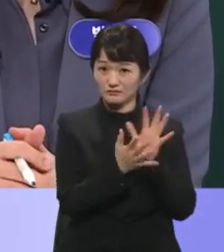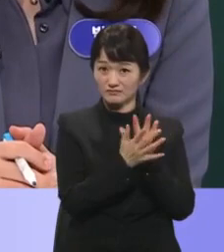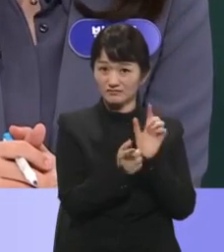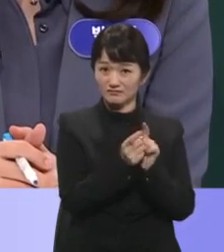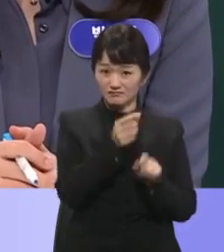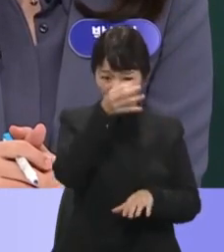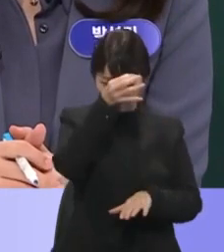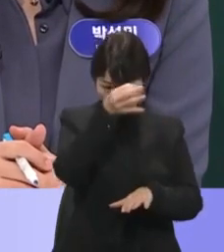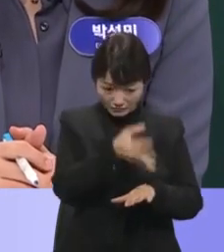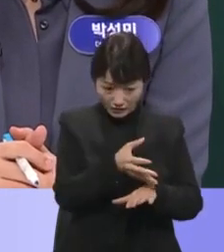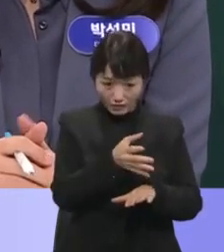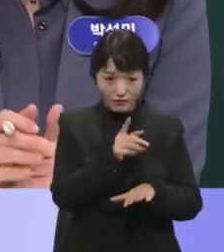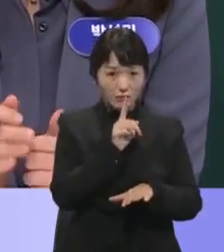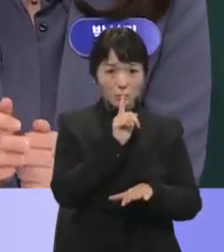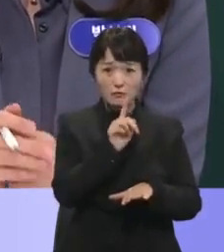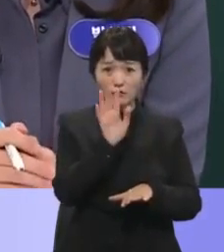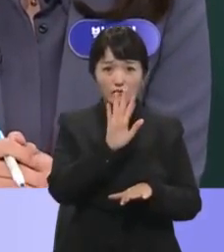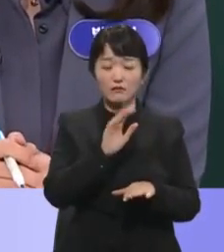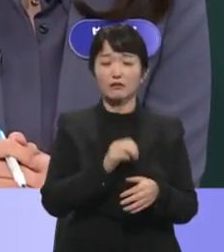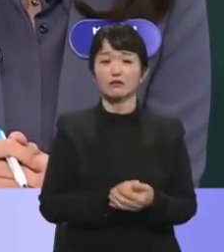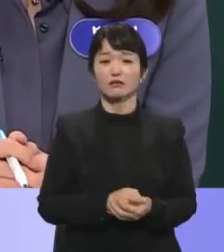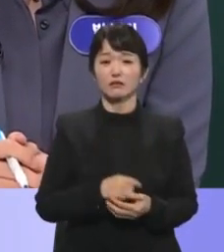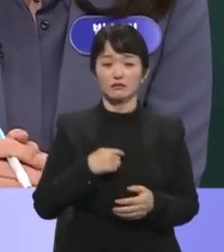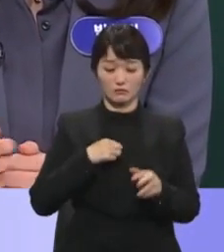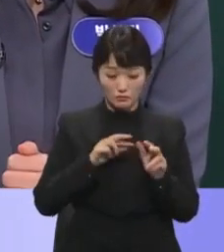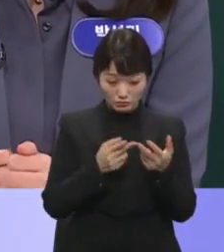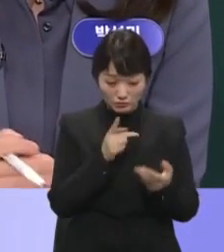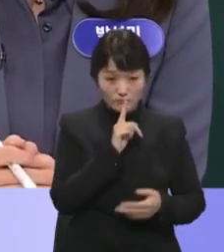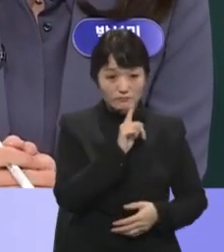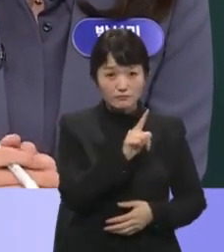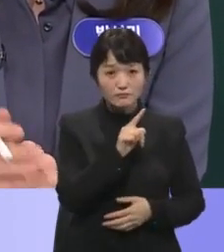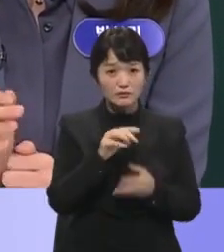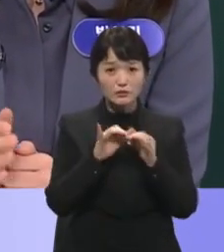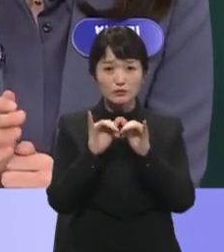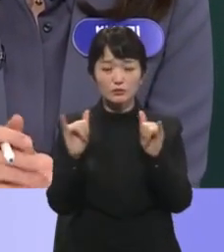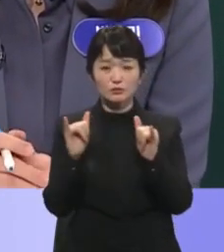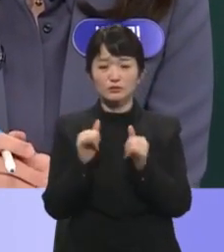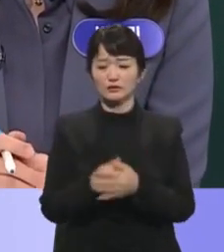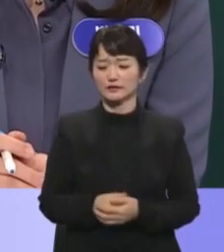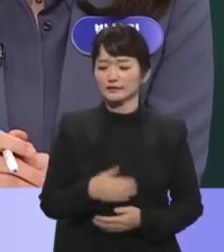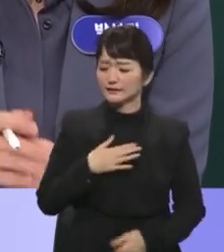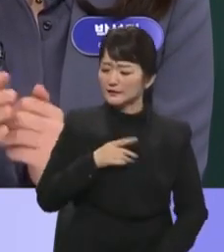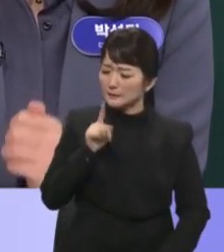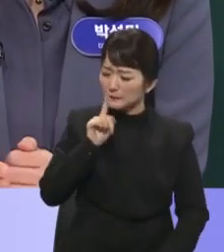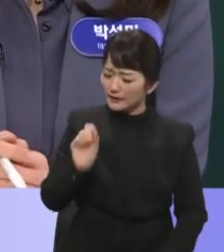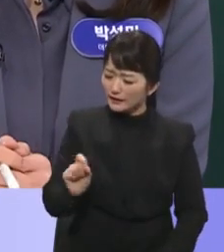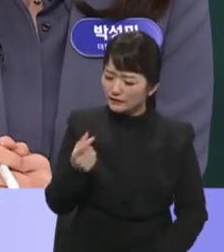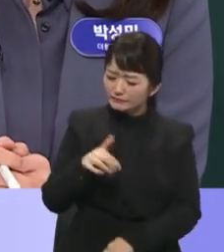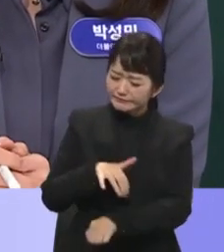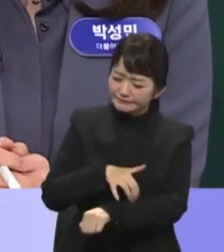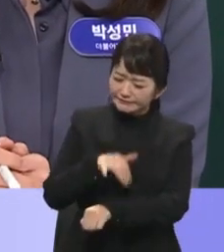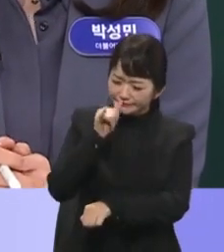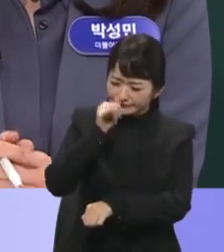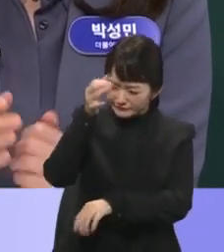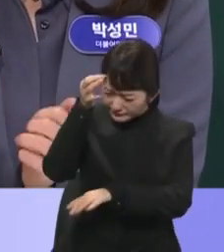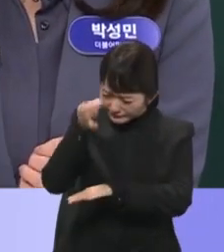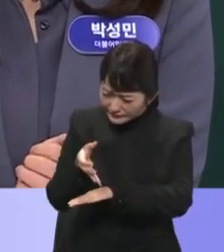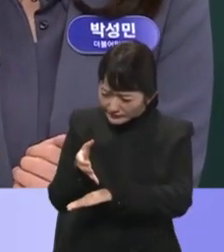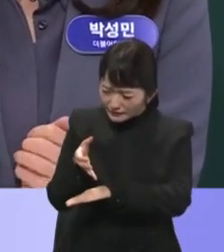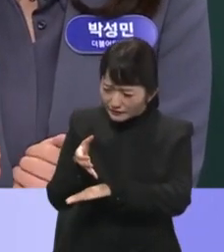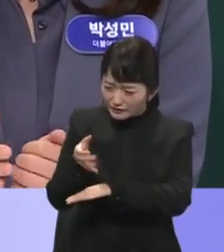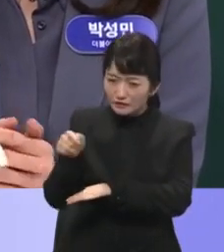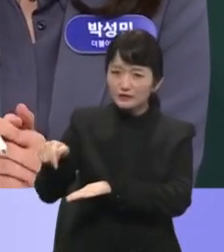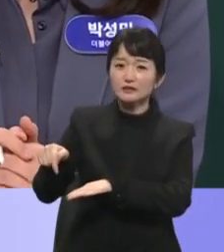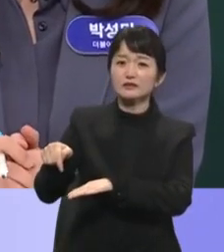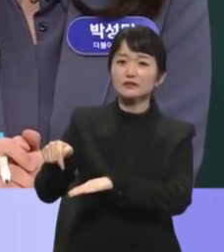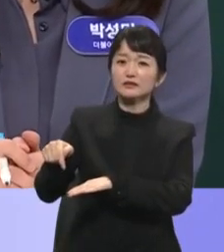안 하신 상황이잖아요 그러니까 본인 발언에 대해서 국민들께 본인 발언으로 인해 뭐 불편하셨다면 죄송하다 정도의